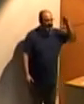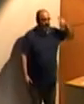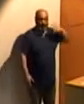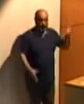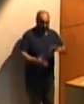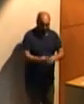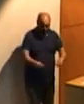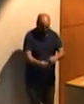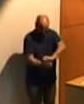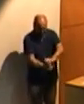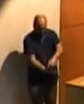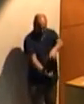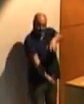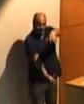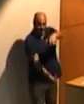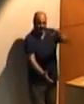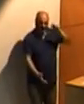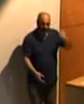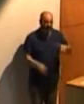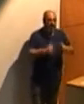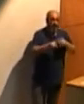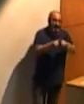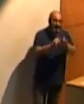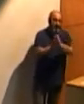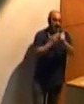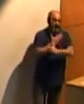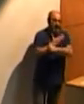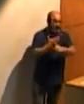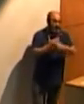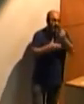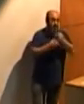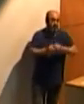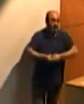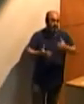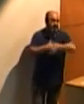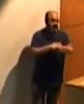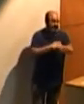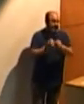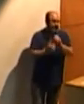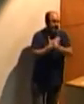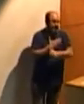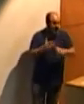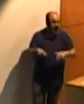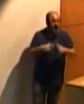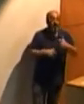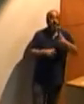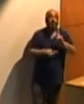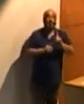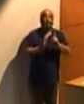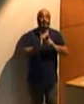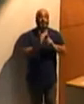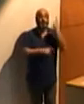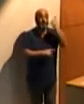on le retrouve aussi évidemment dans la genèse 1 création de l'homme dieu créé l'homme à son image